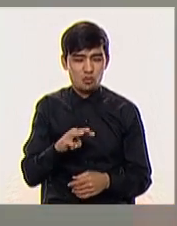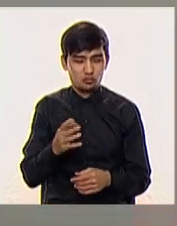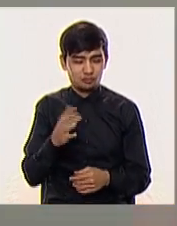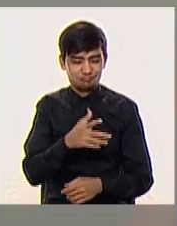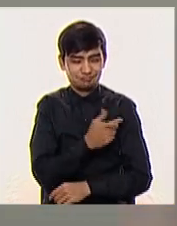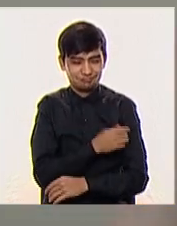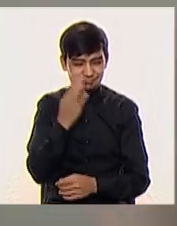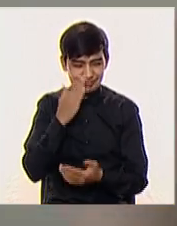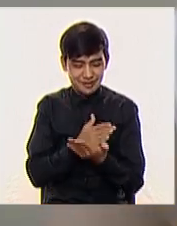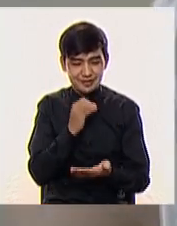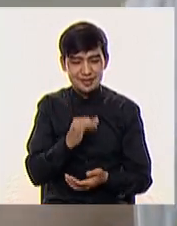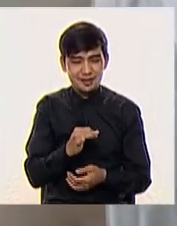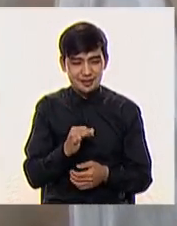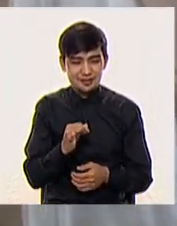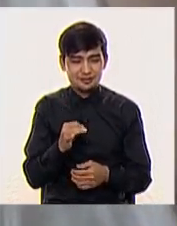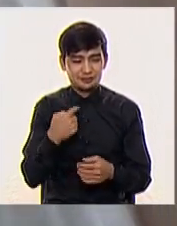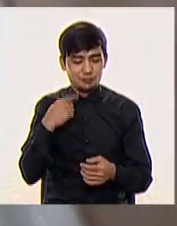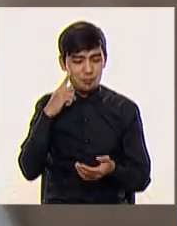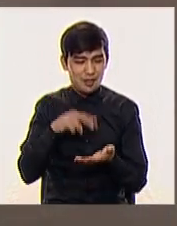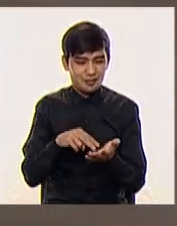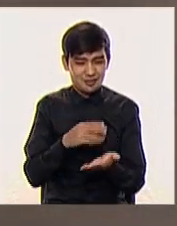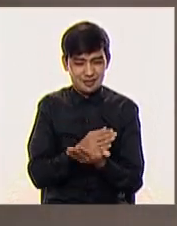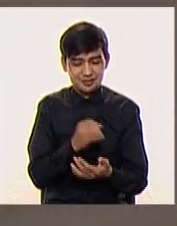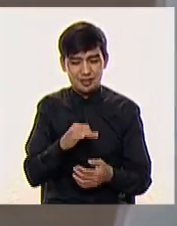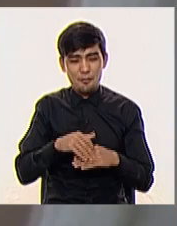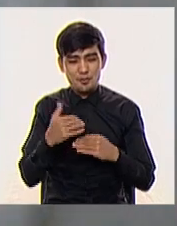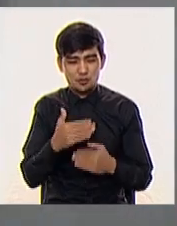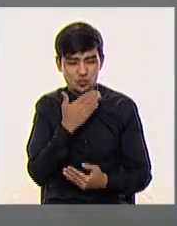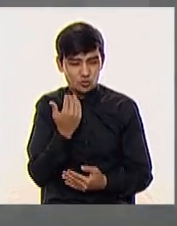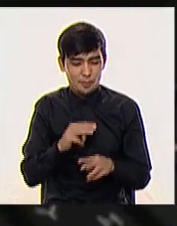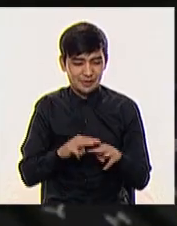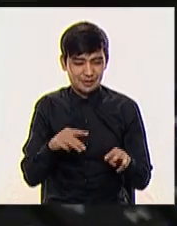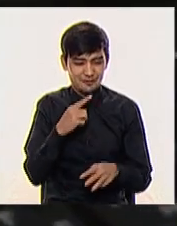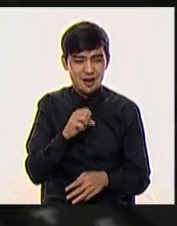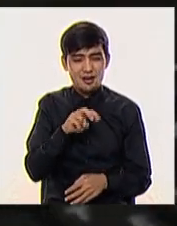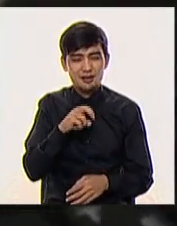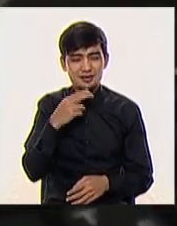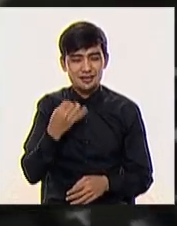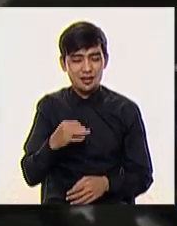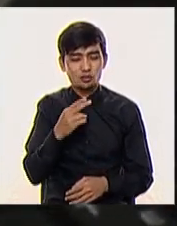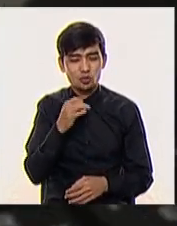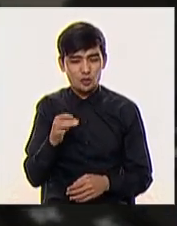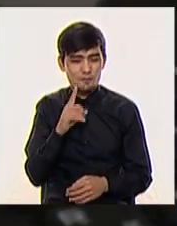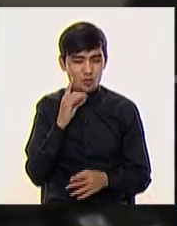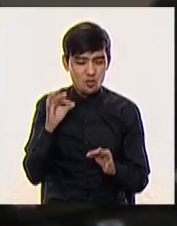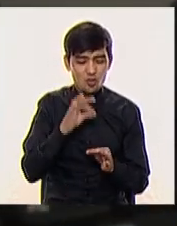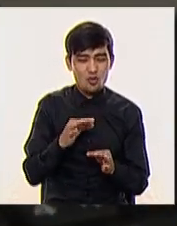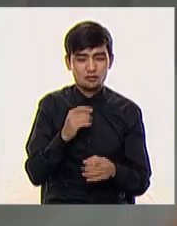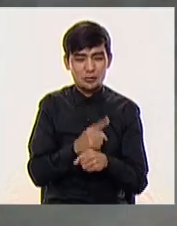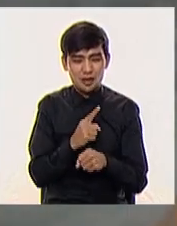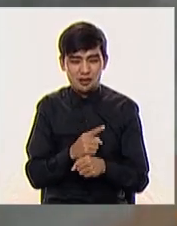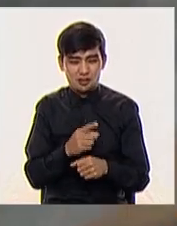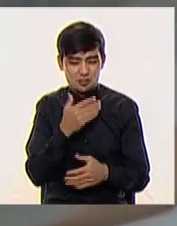Ал вакцинацияны жоспар бойынша өткізіп жатырмыз, ешқандай кешігу жоқ, деді министр. Сондай-ақ Алексей Цой вакцинацияға жас шектеуі жоқ деген алға